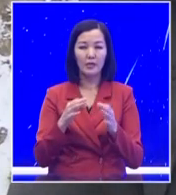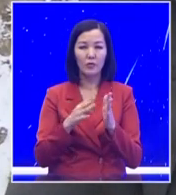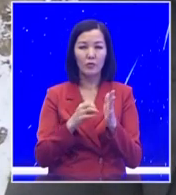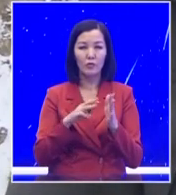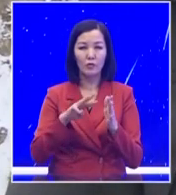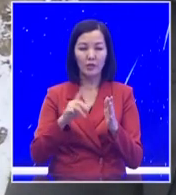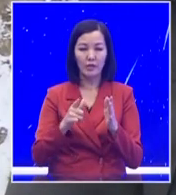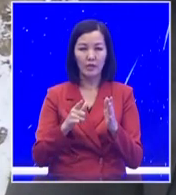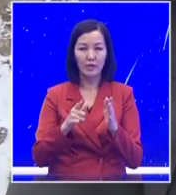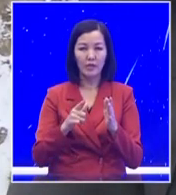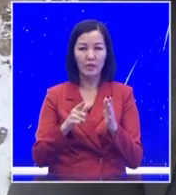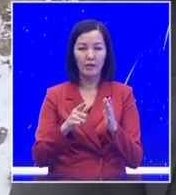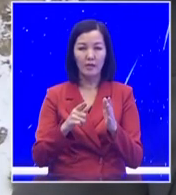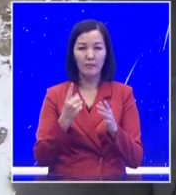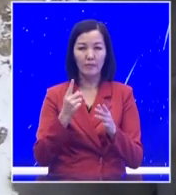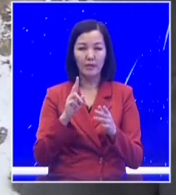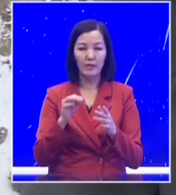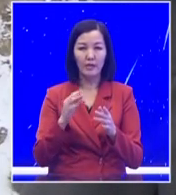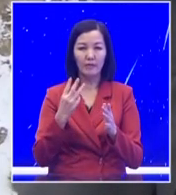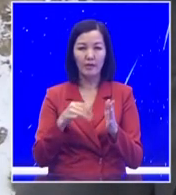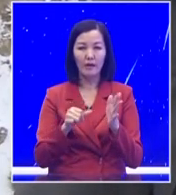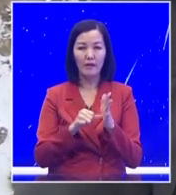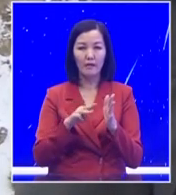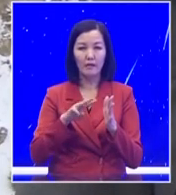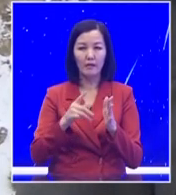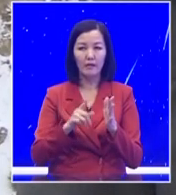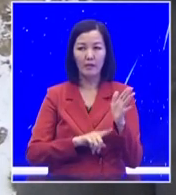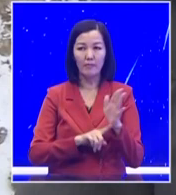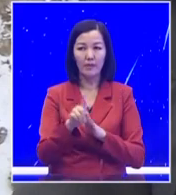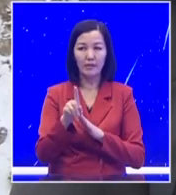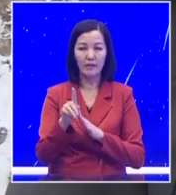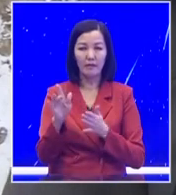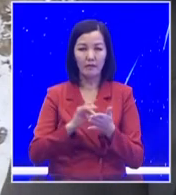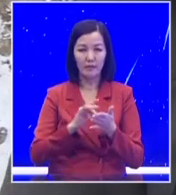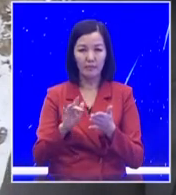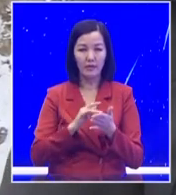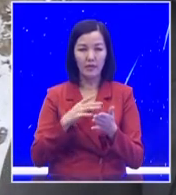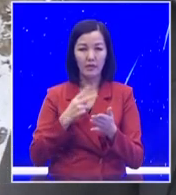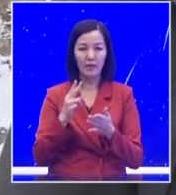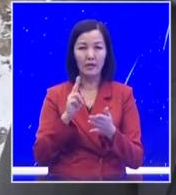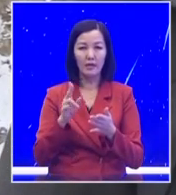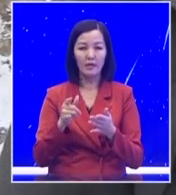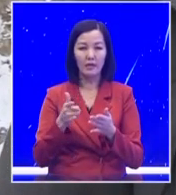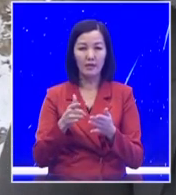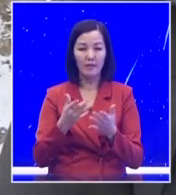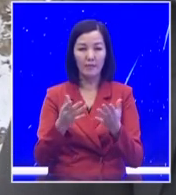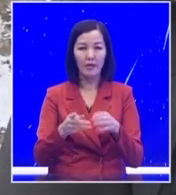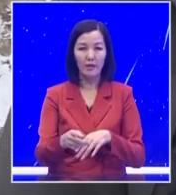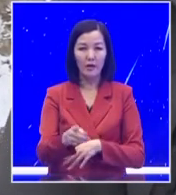теңге, а балықтың келесі 46 теңгеден басталады, есептеледі. 2 келес ауласаң